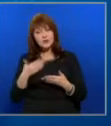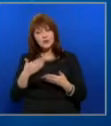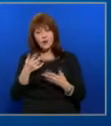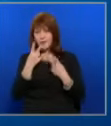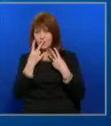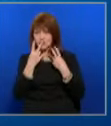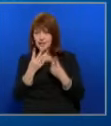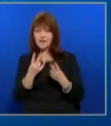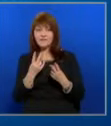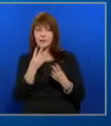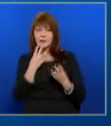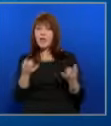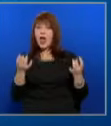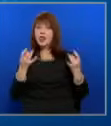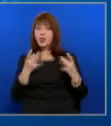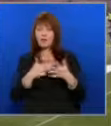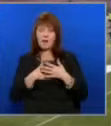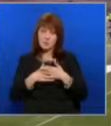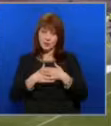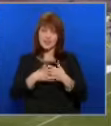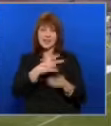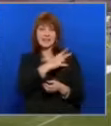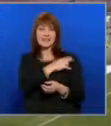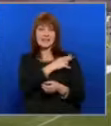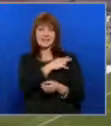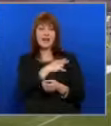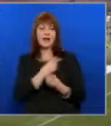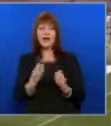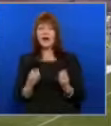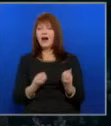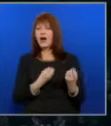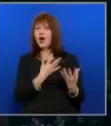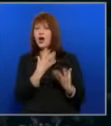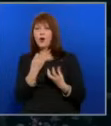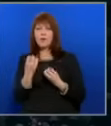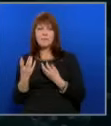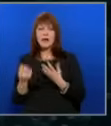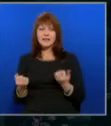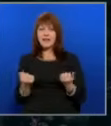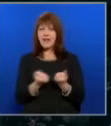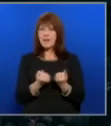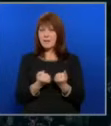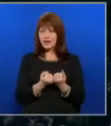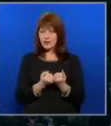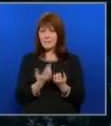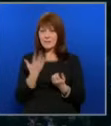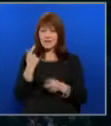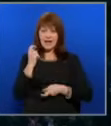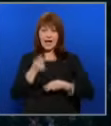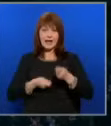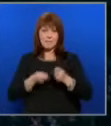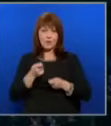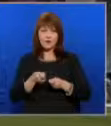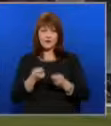ти, ЦСКА. Благодаря, че съм частичка от армията. Романтика в последния матч на Българска армия преди реконструкцията. Фенове